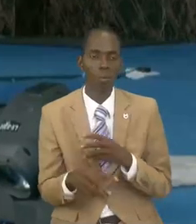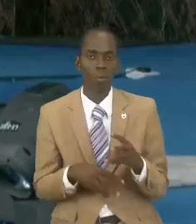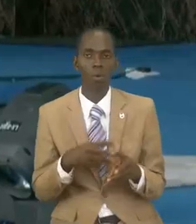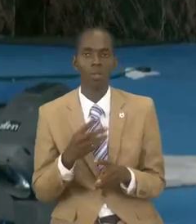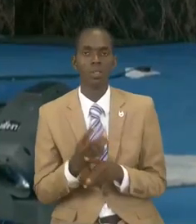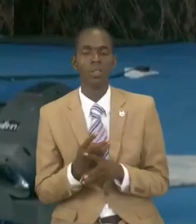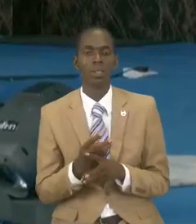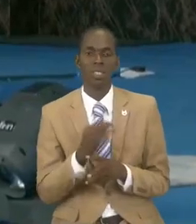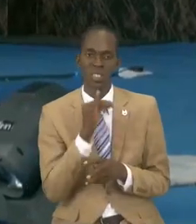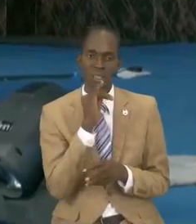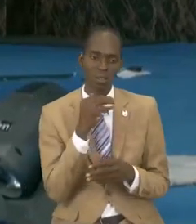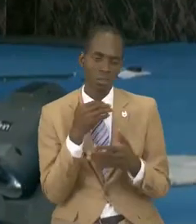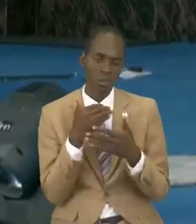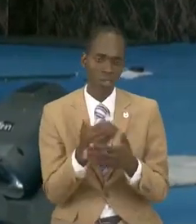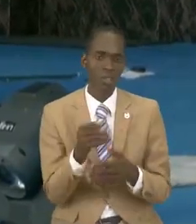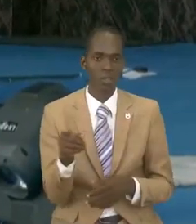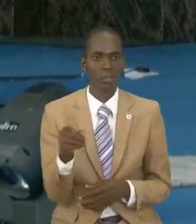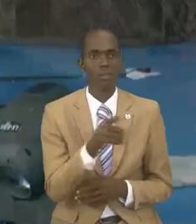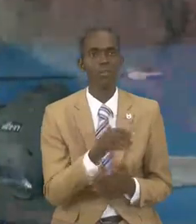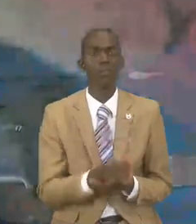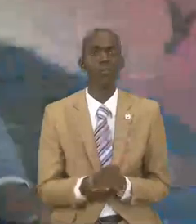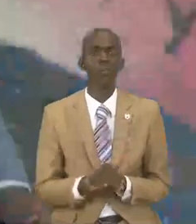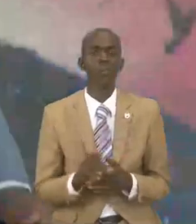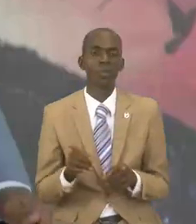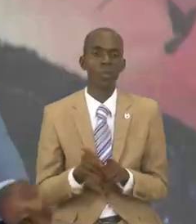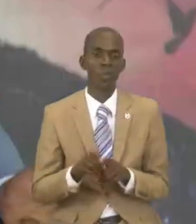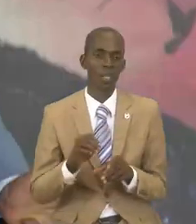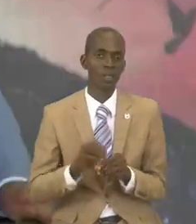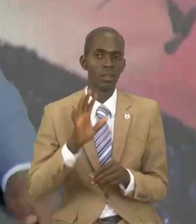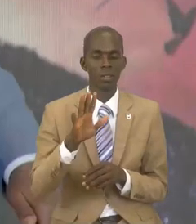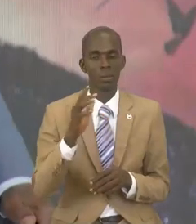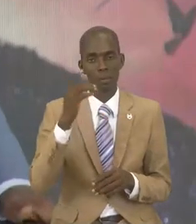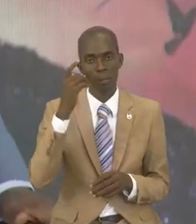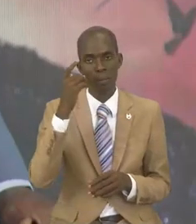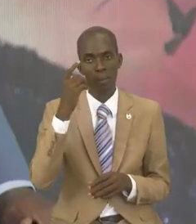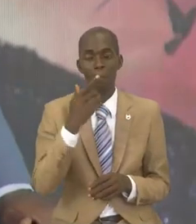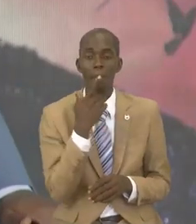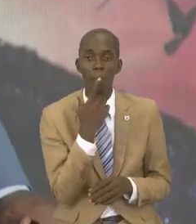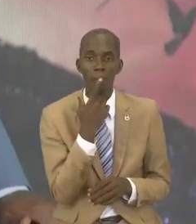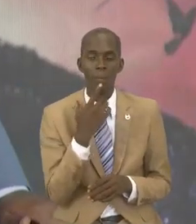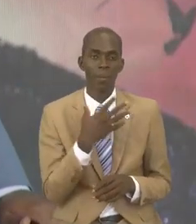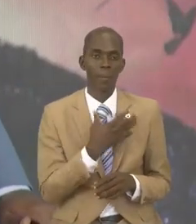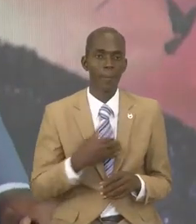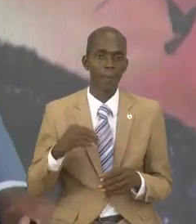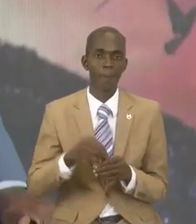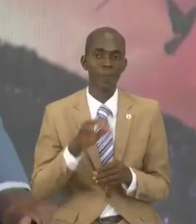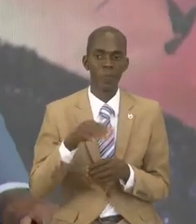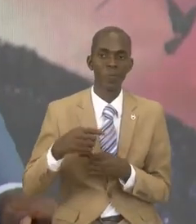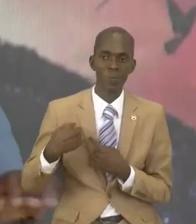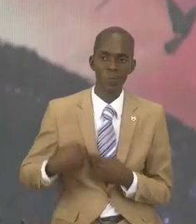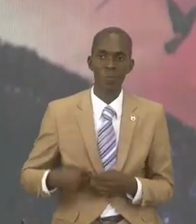La parole est près de toi, dans ta bouche et dans ton cœur.